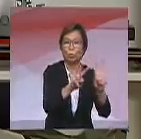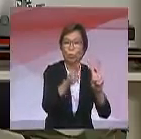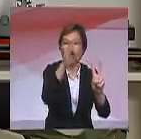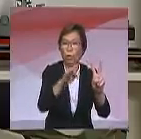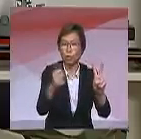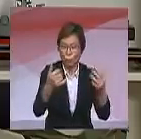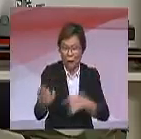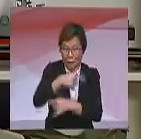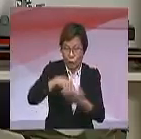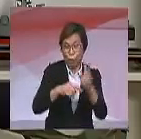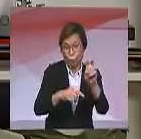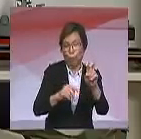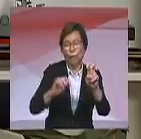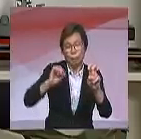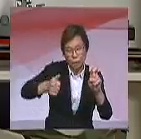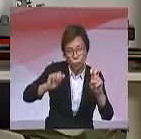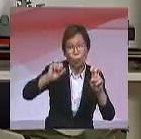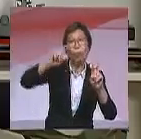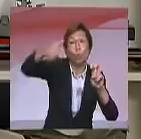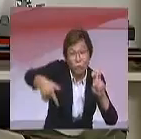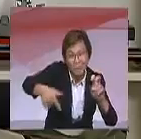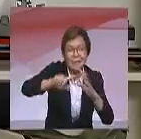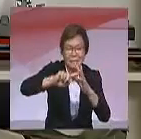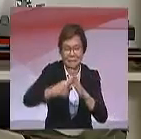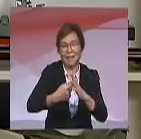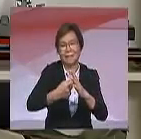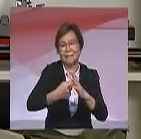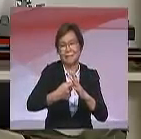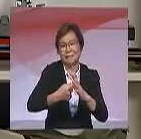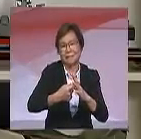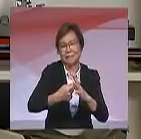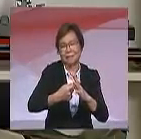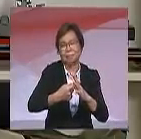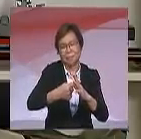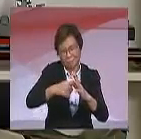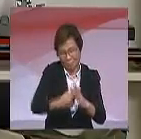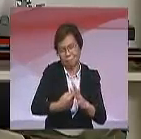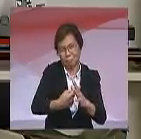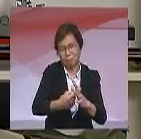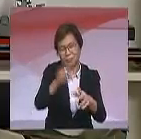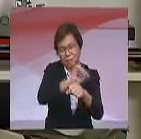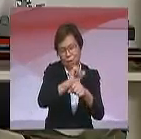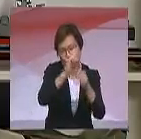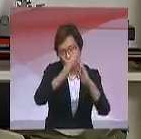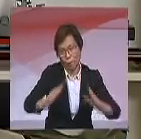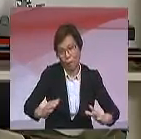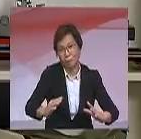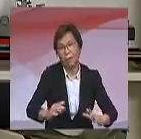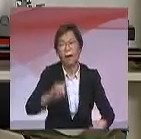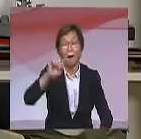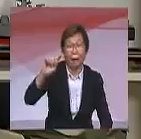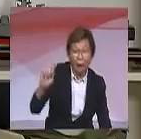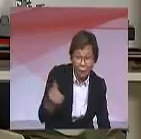hari ini 20, besok dan lusa akan bermulalah perintah ini, dan ianya